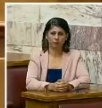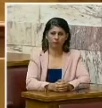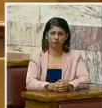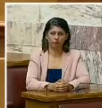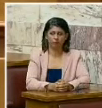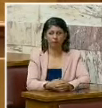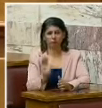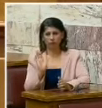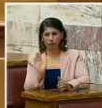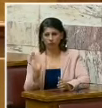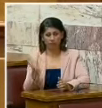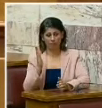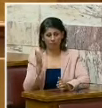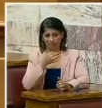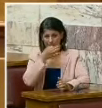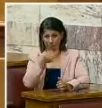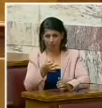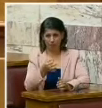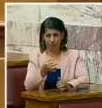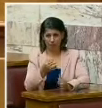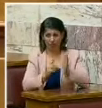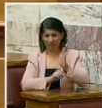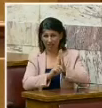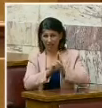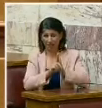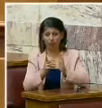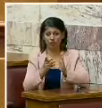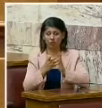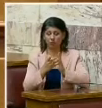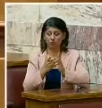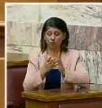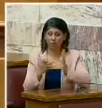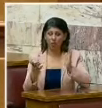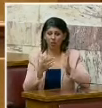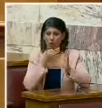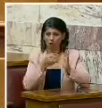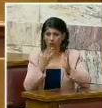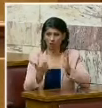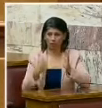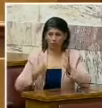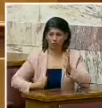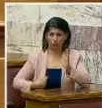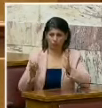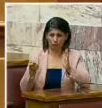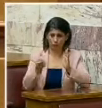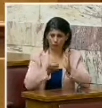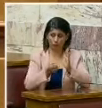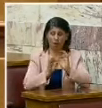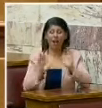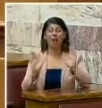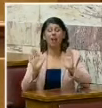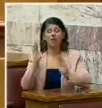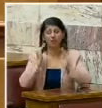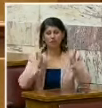Αλλά μιας και μιλάμε για διαγράμματα και μεγάλος λόγος έγινε για το δημόσιο χρέος, το οποίο αναμφισβήτητα είναι μια πολύ